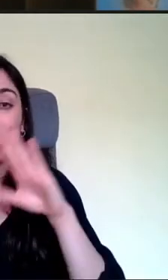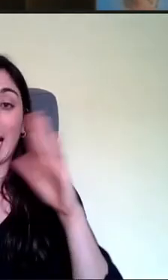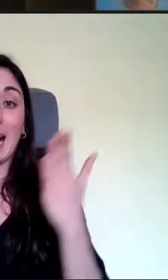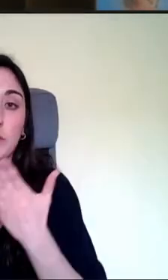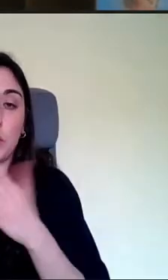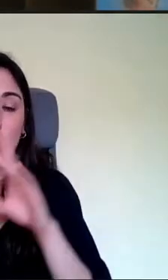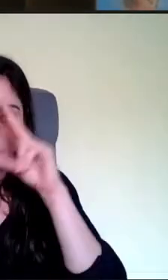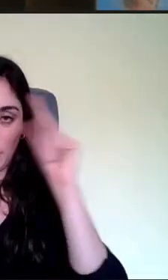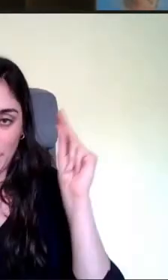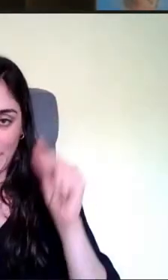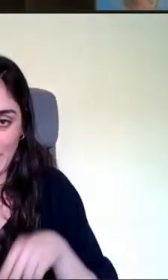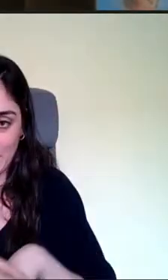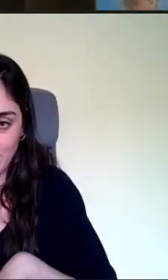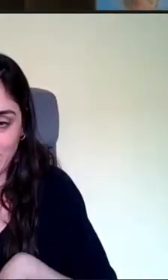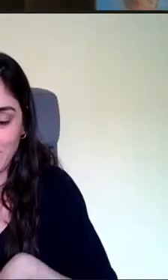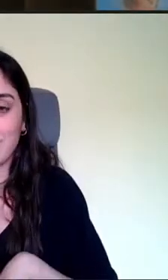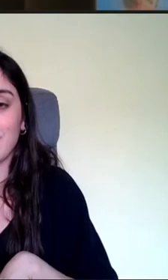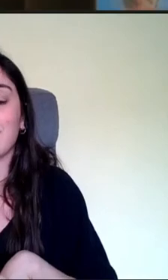de donar pas